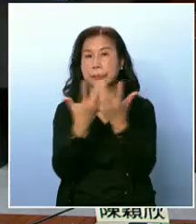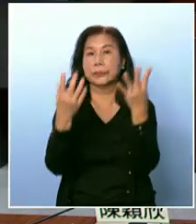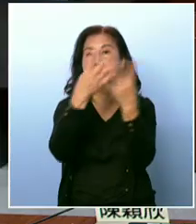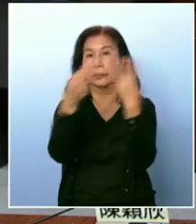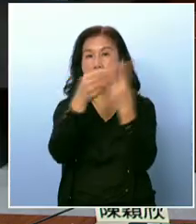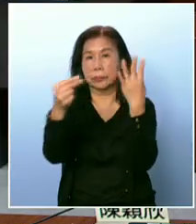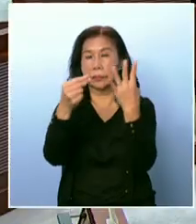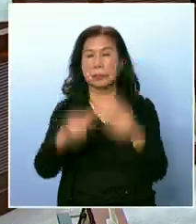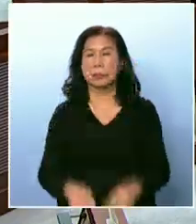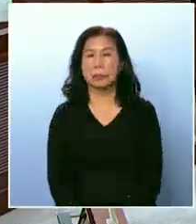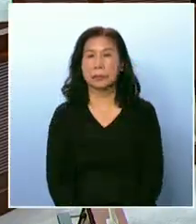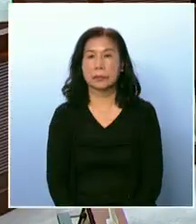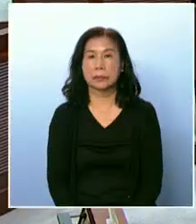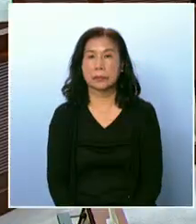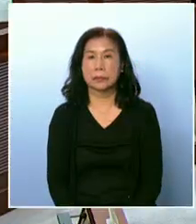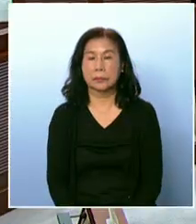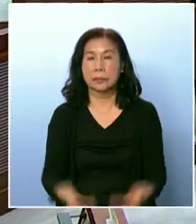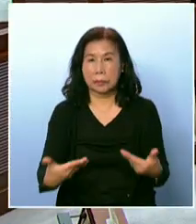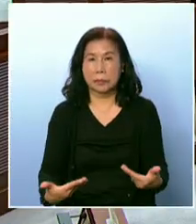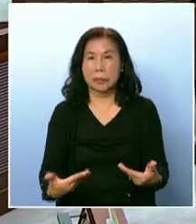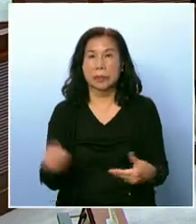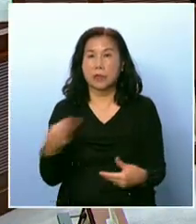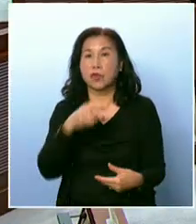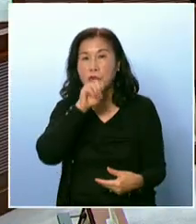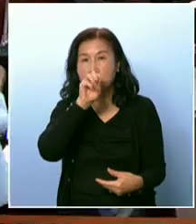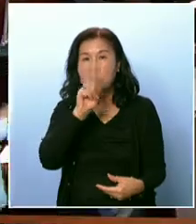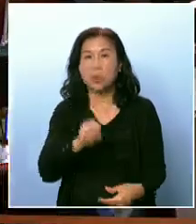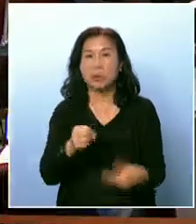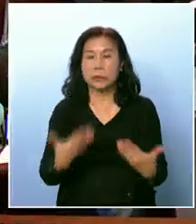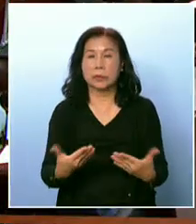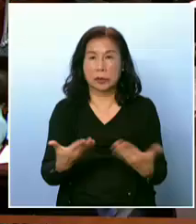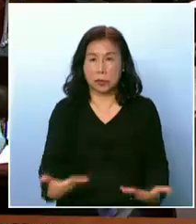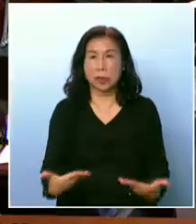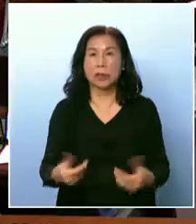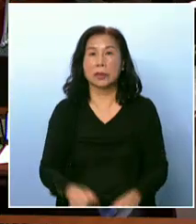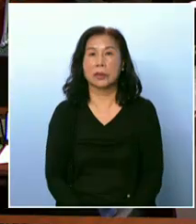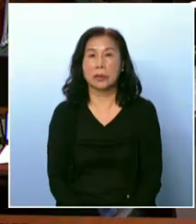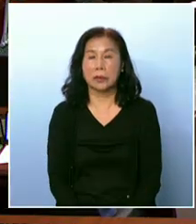So Dr. Starry Lee has got a total of 47 votes. 在